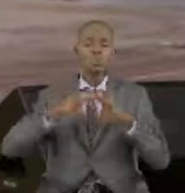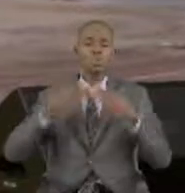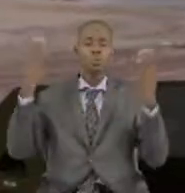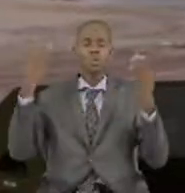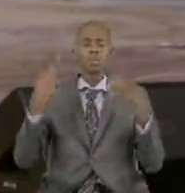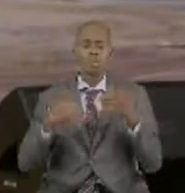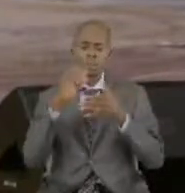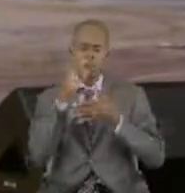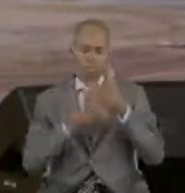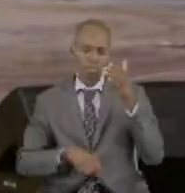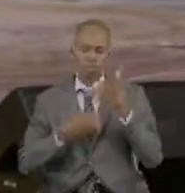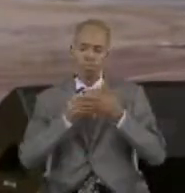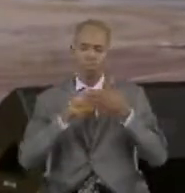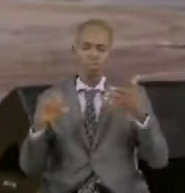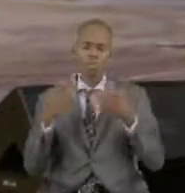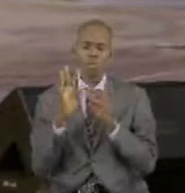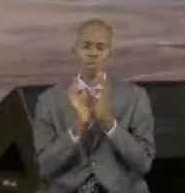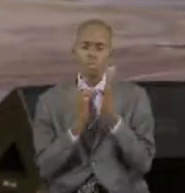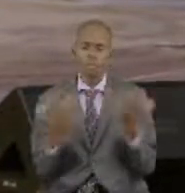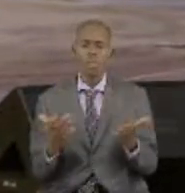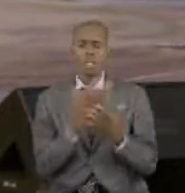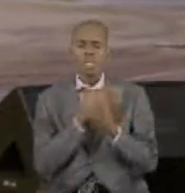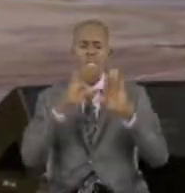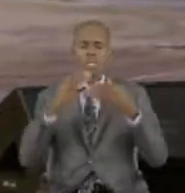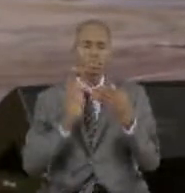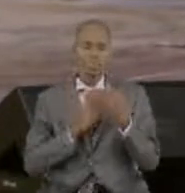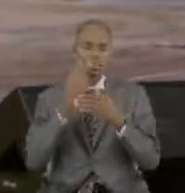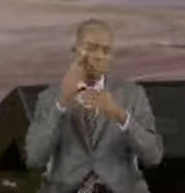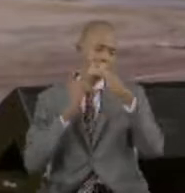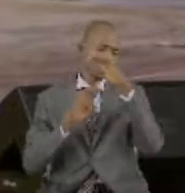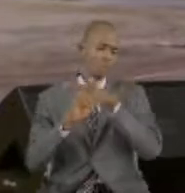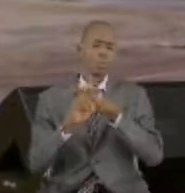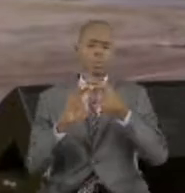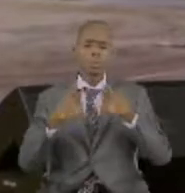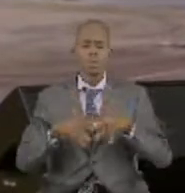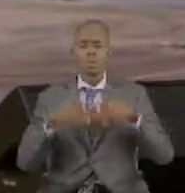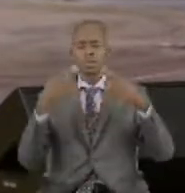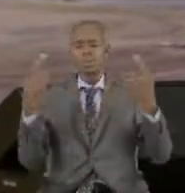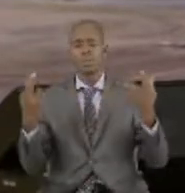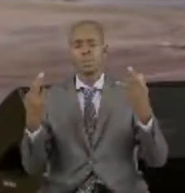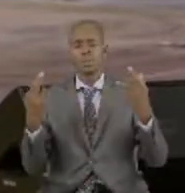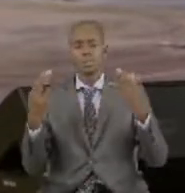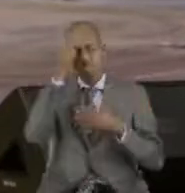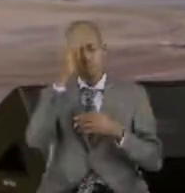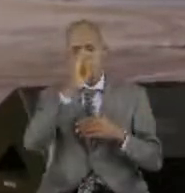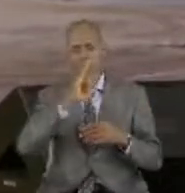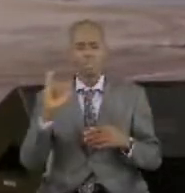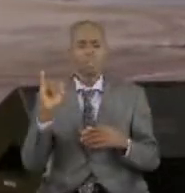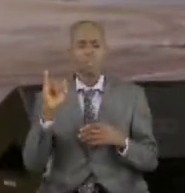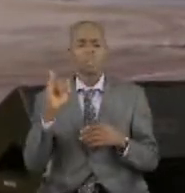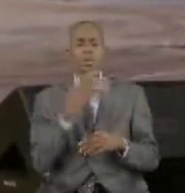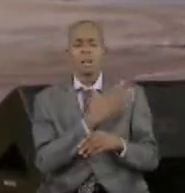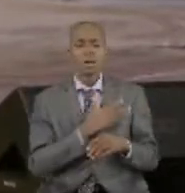soit les pages d écriture et que dans la vision la révélation de la paix de la perception de la